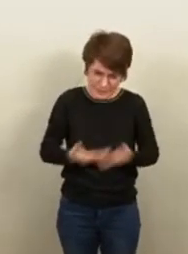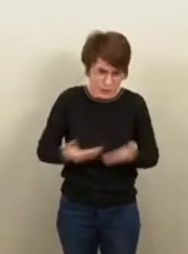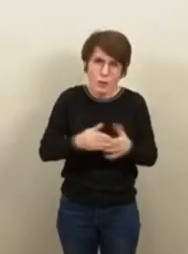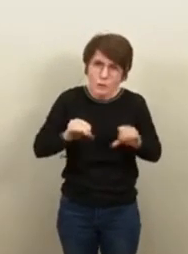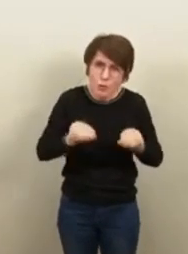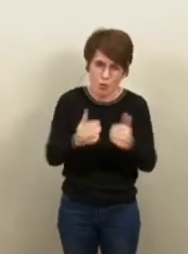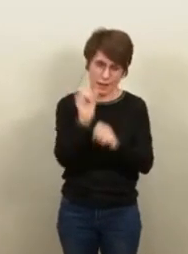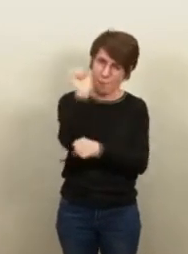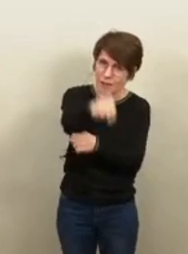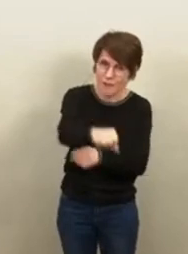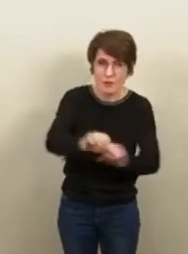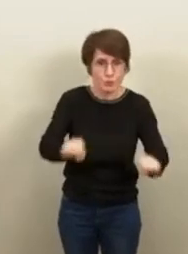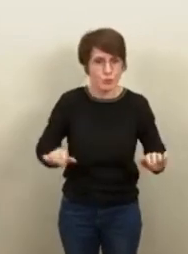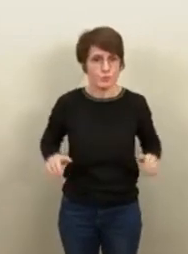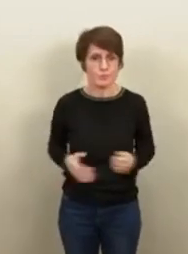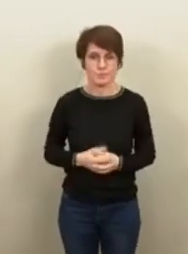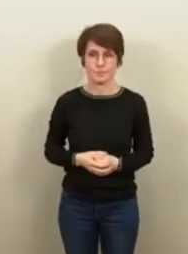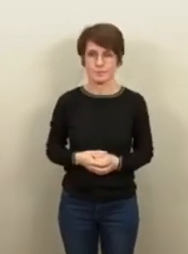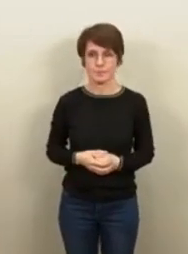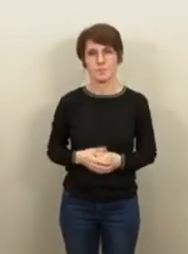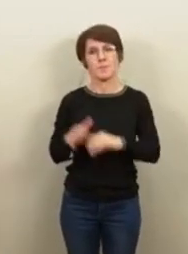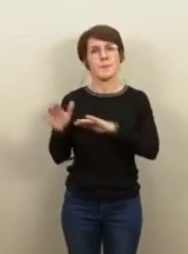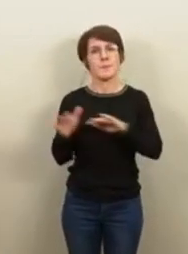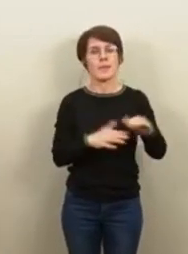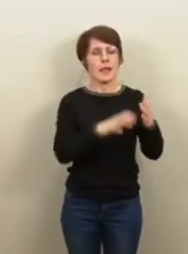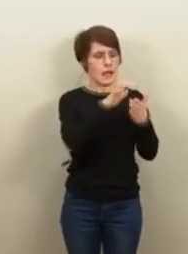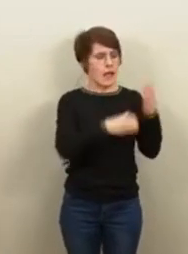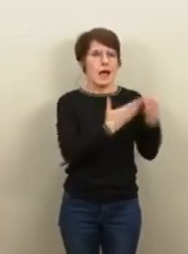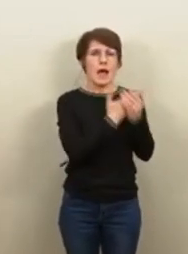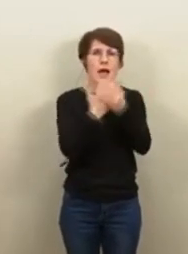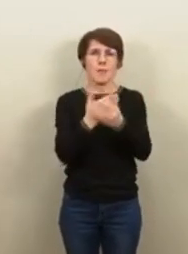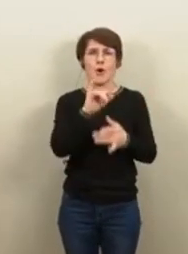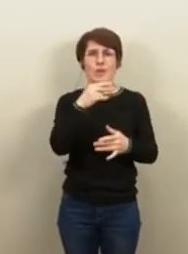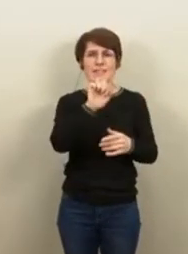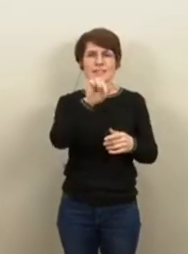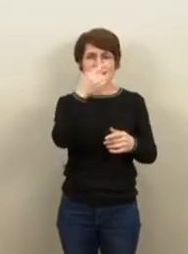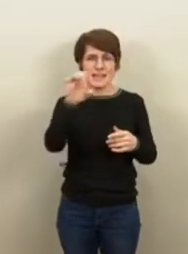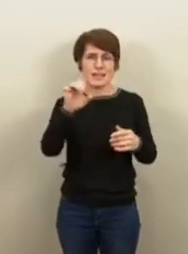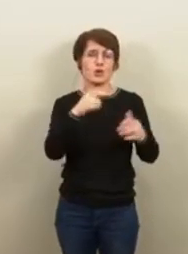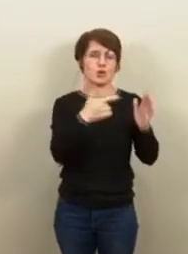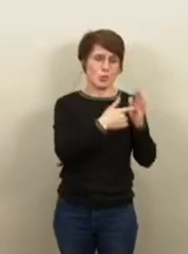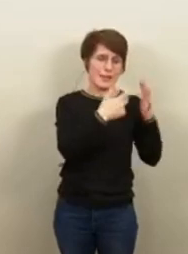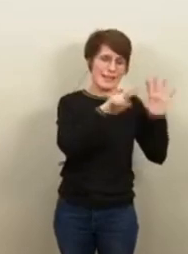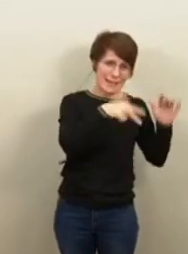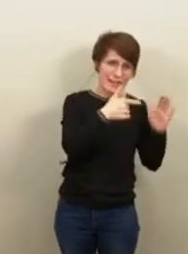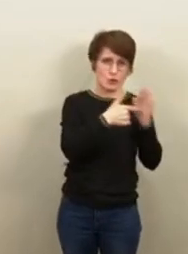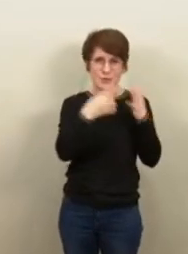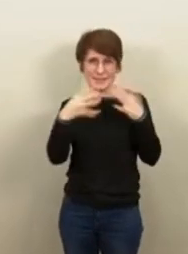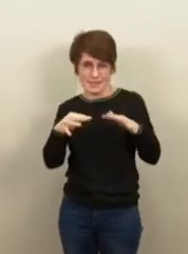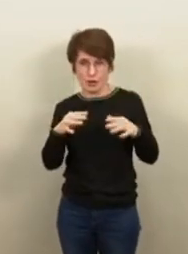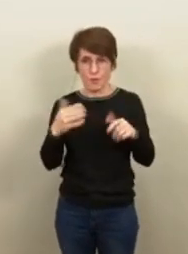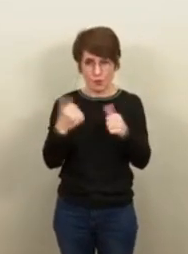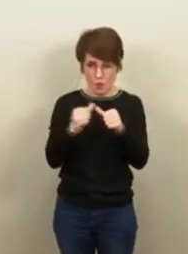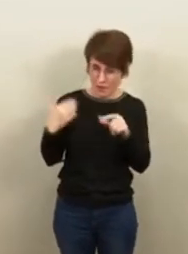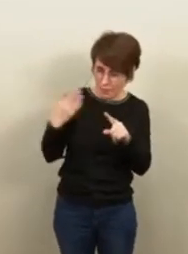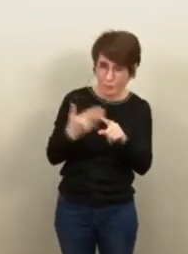réel. Si j'en crois le rapport de l'INSEE de 2013 à 2019, il y a déjà eu 1000 propriétaires de moins à